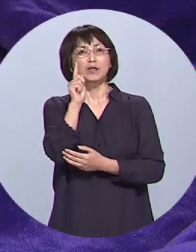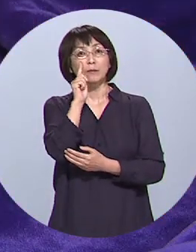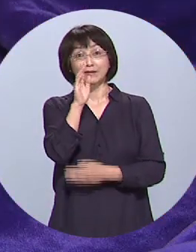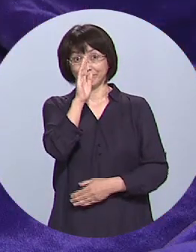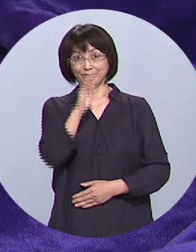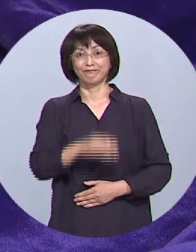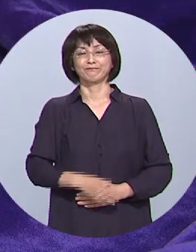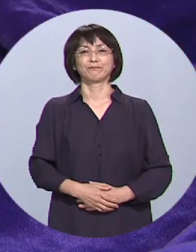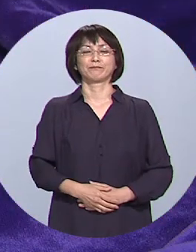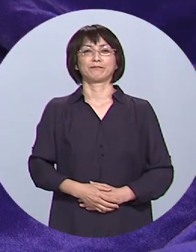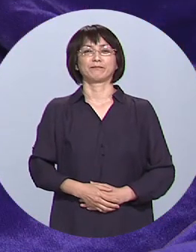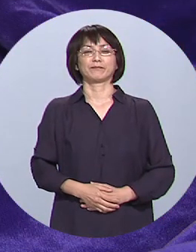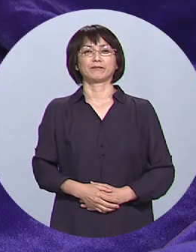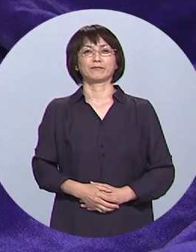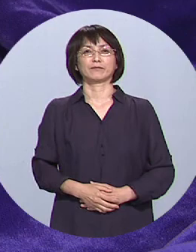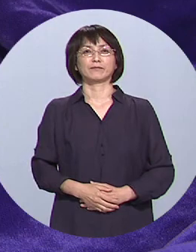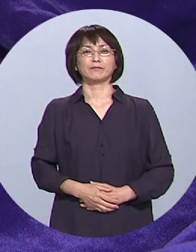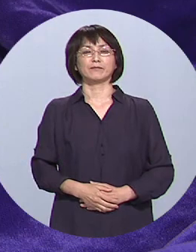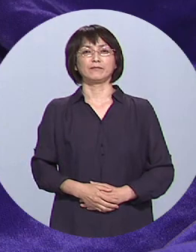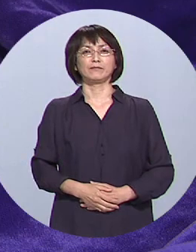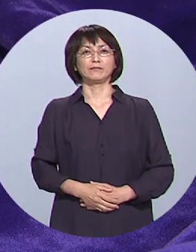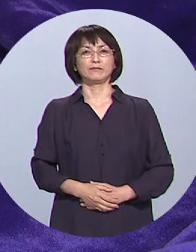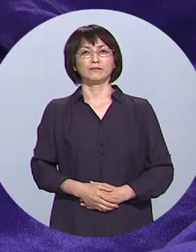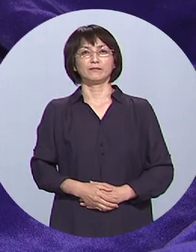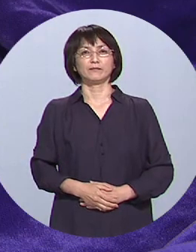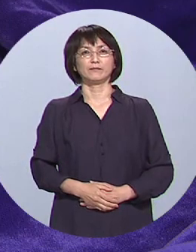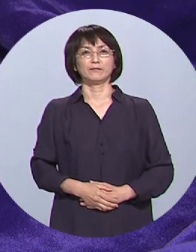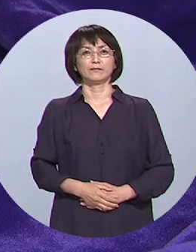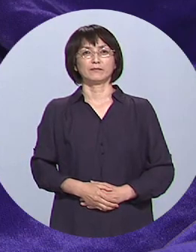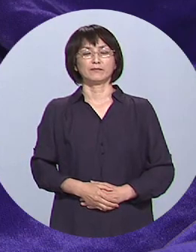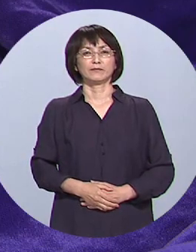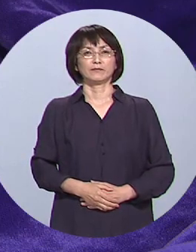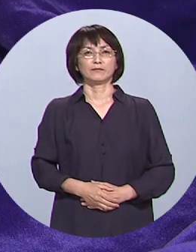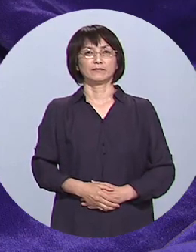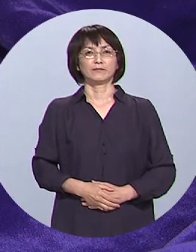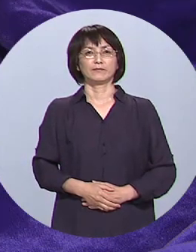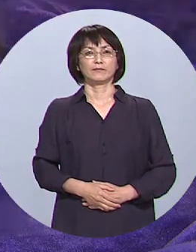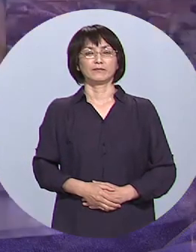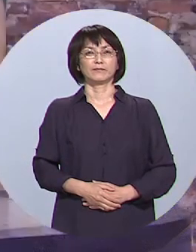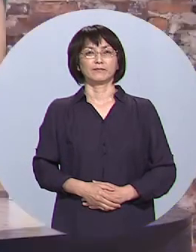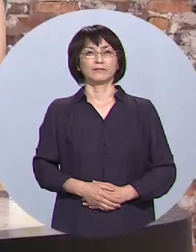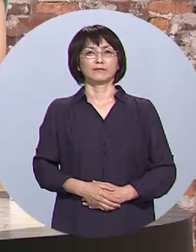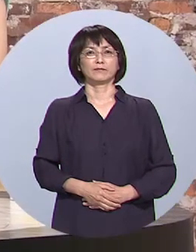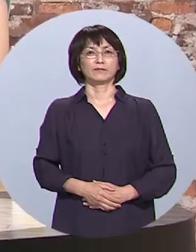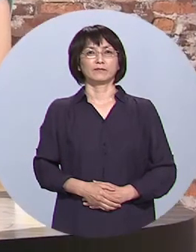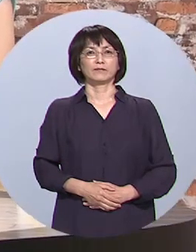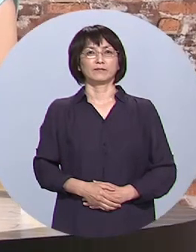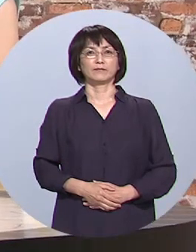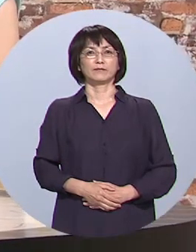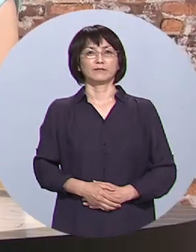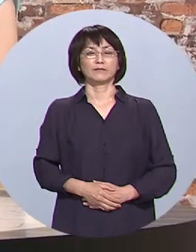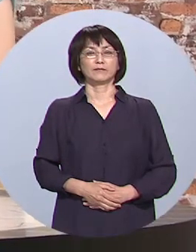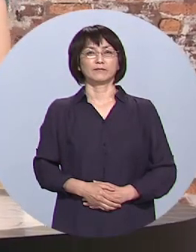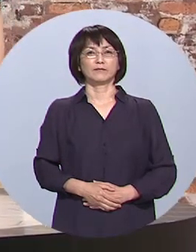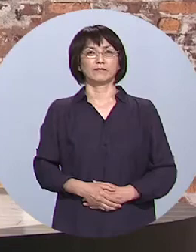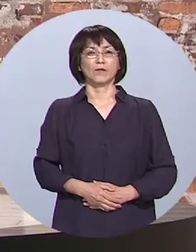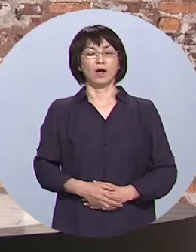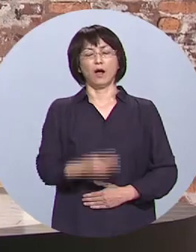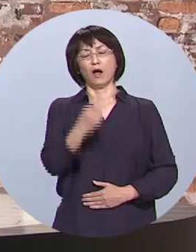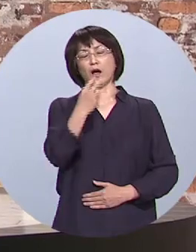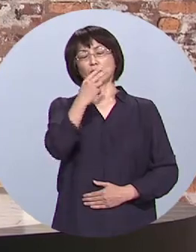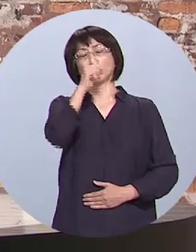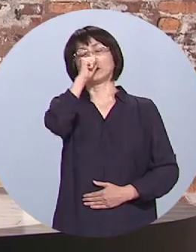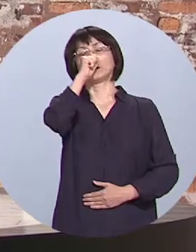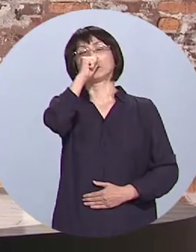みては。 すごい、いけるかな。すごい、すごい、 化粧 品、あすご